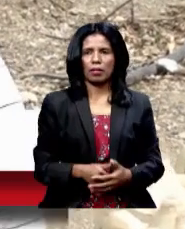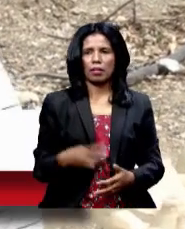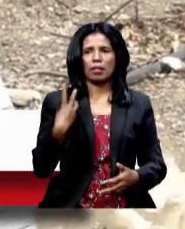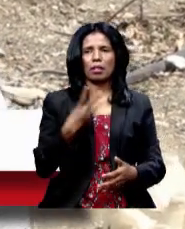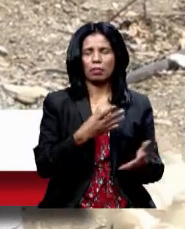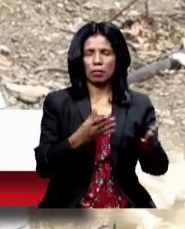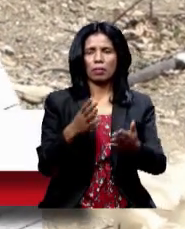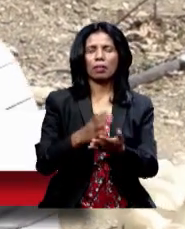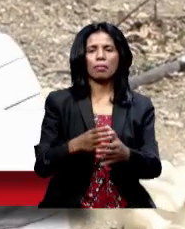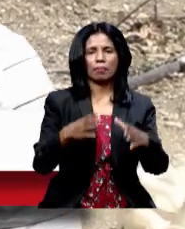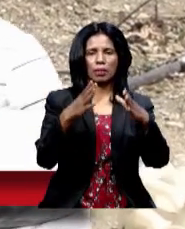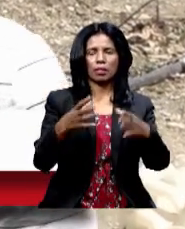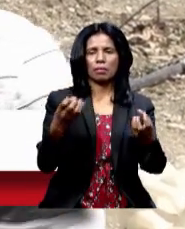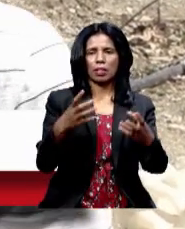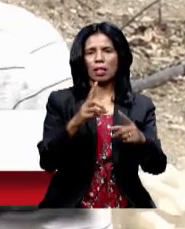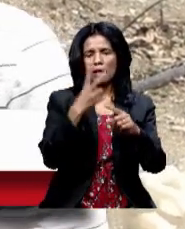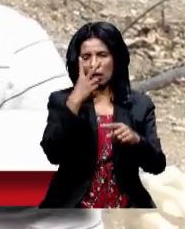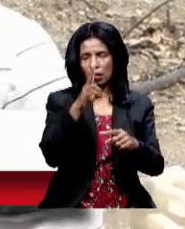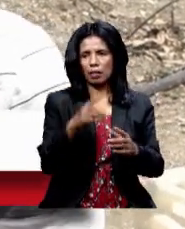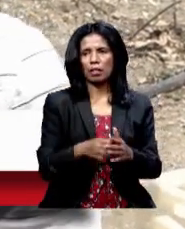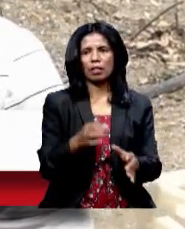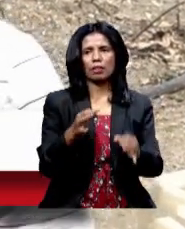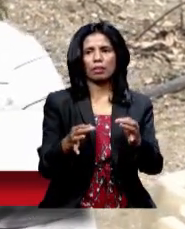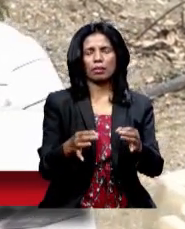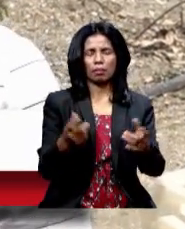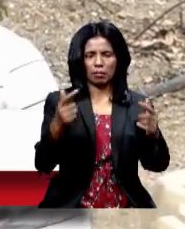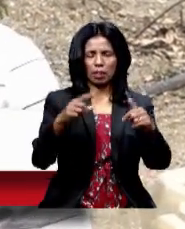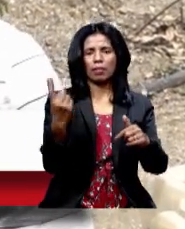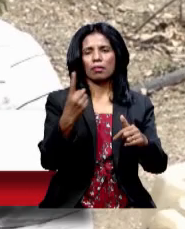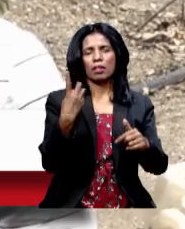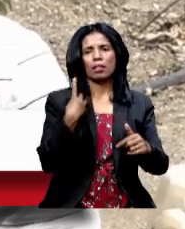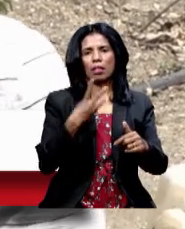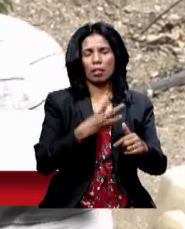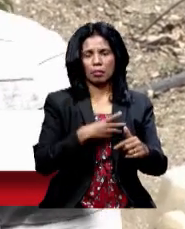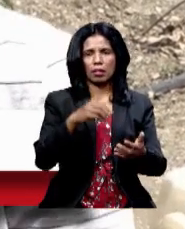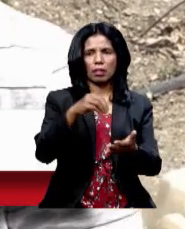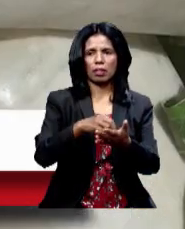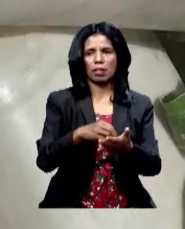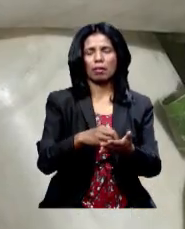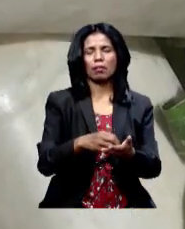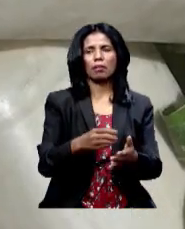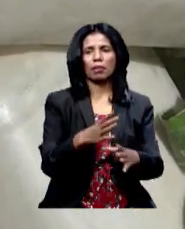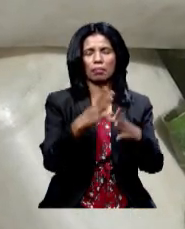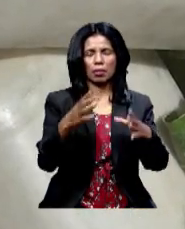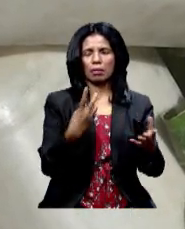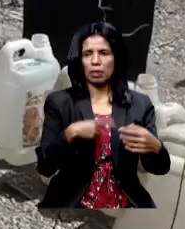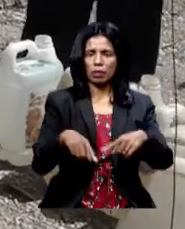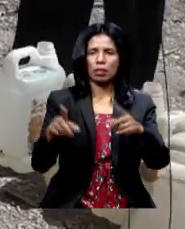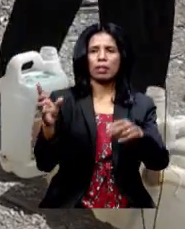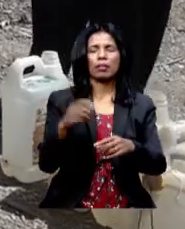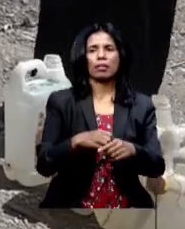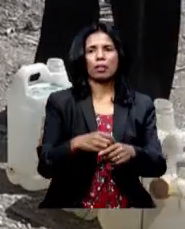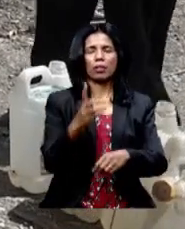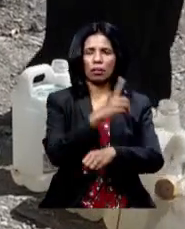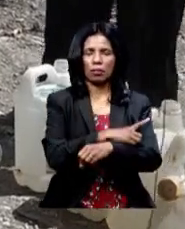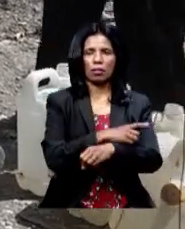salori masa barak, mai be hare det. Sekarang dia main fatin ami se ense, sekarang kemarin nun masa ami lur file. Mai la los lor loron, hanso ohin